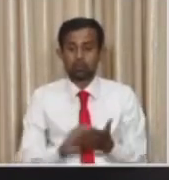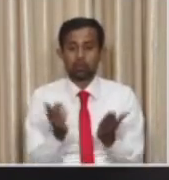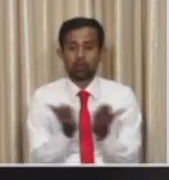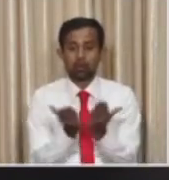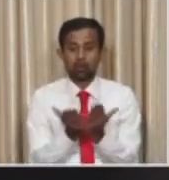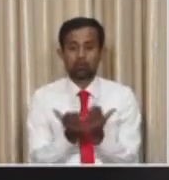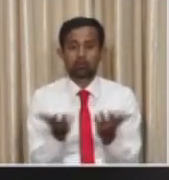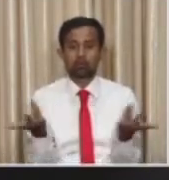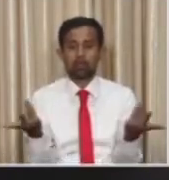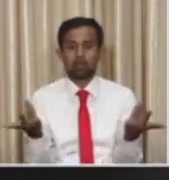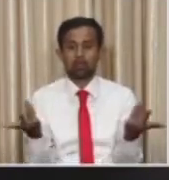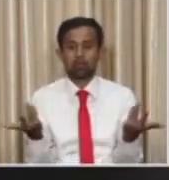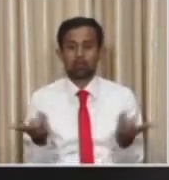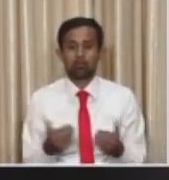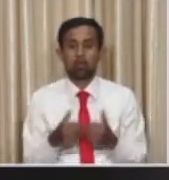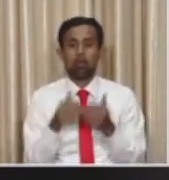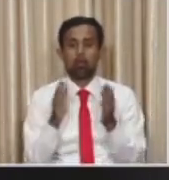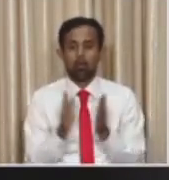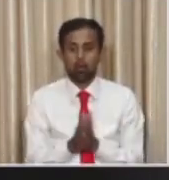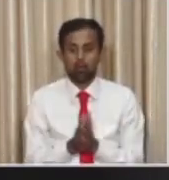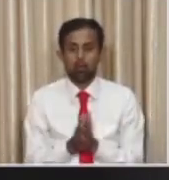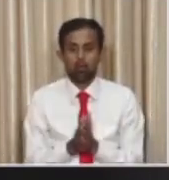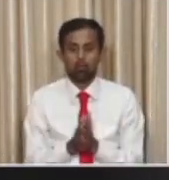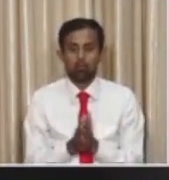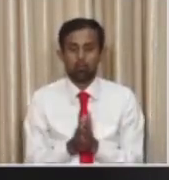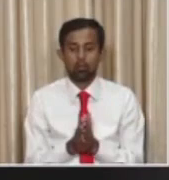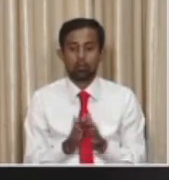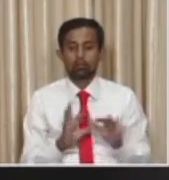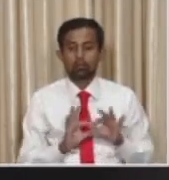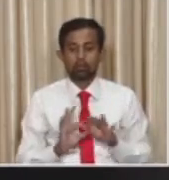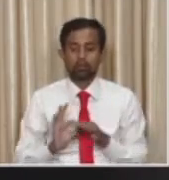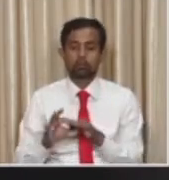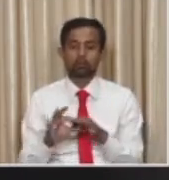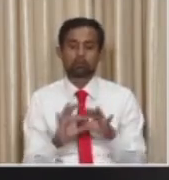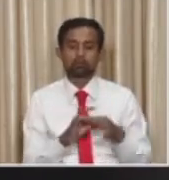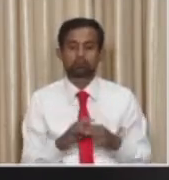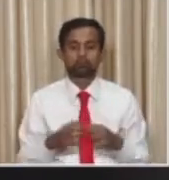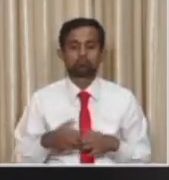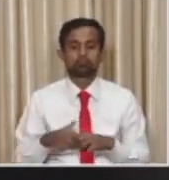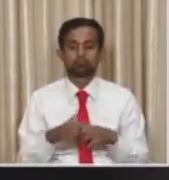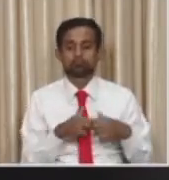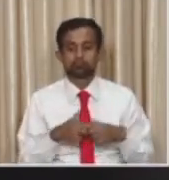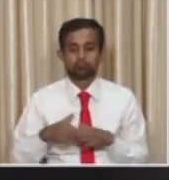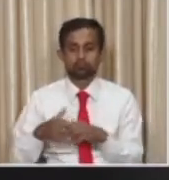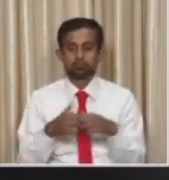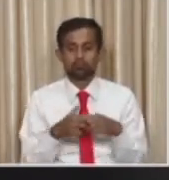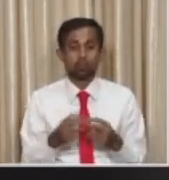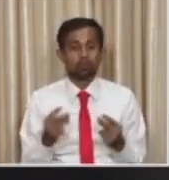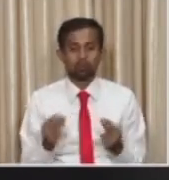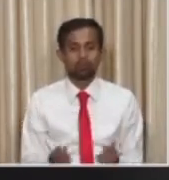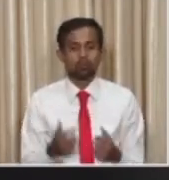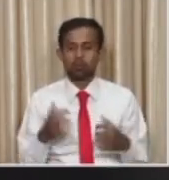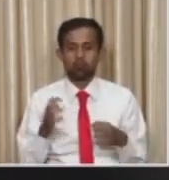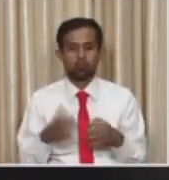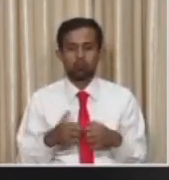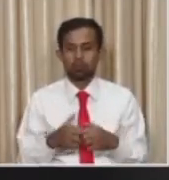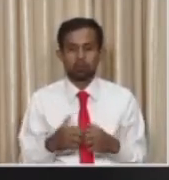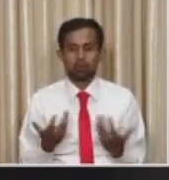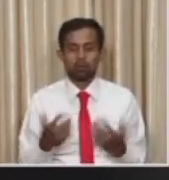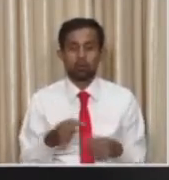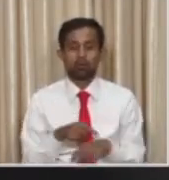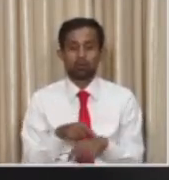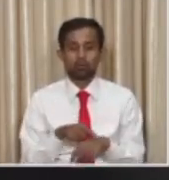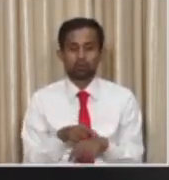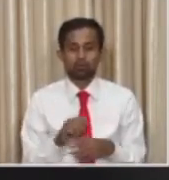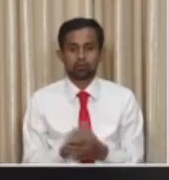නැහැ. ඉතින් මේ හැම එකක්ම අද එකට සම්බන්ධ වෙච්ච ඒවා. ඒවා මේ අද එකපාරට ඇති වෙච්ච තත්ත්වයක් නෙමෙයි මේ නඩු ප්‍රමාදය.